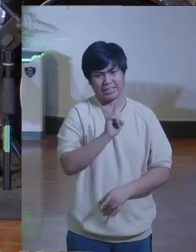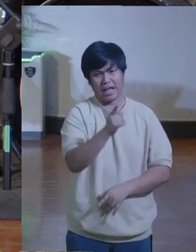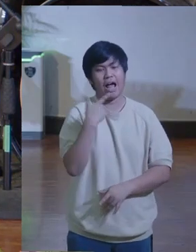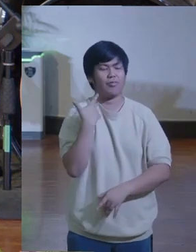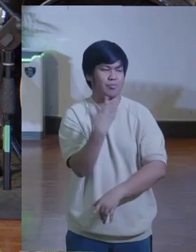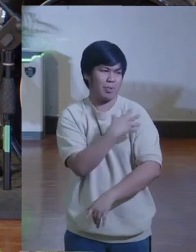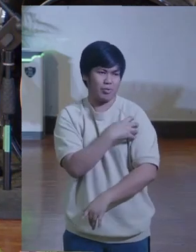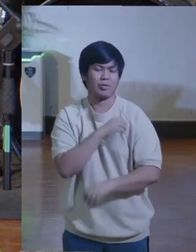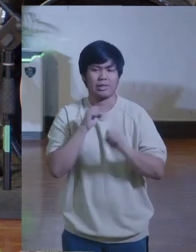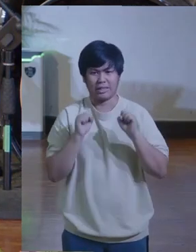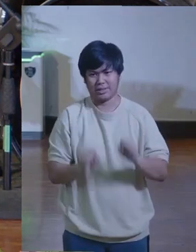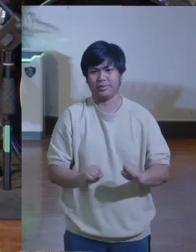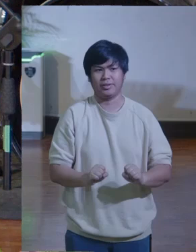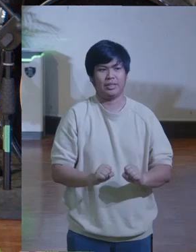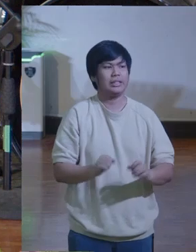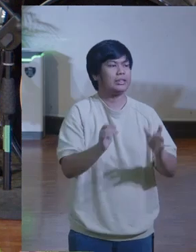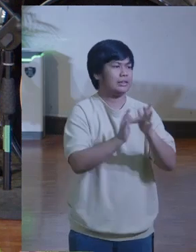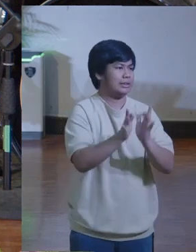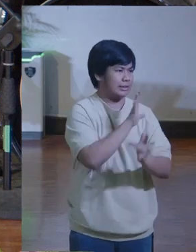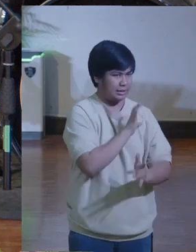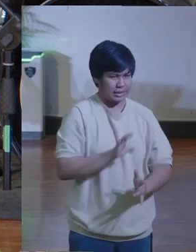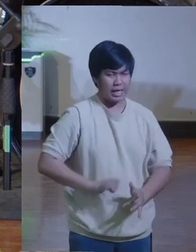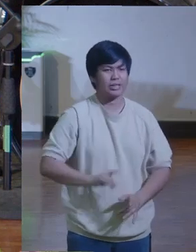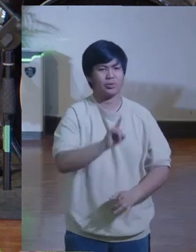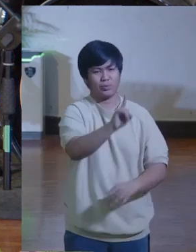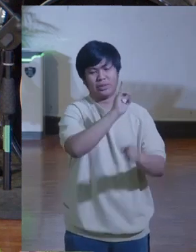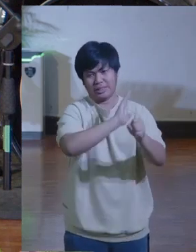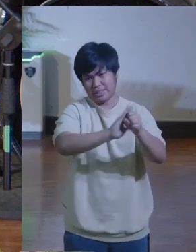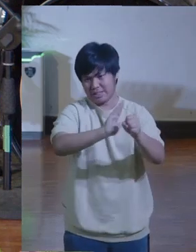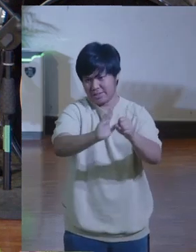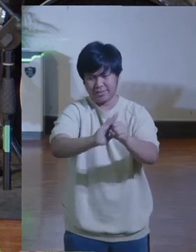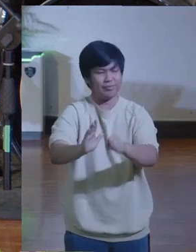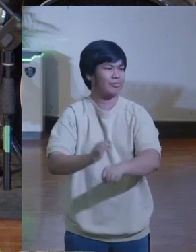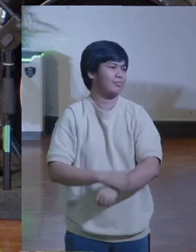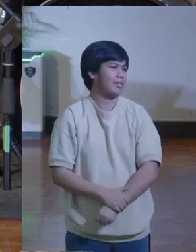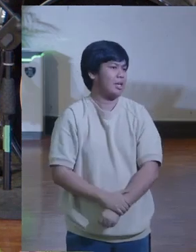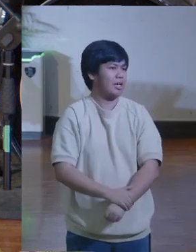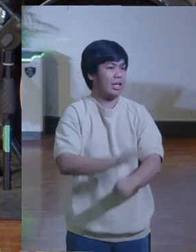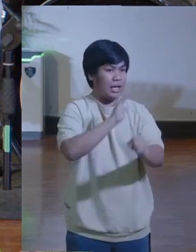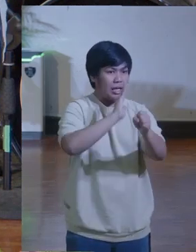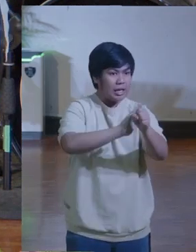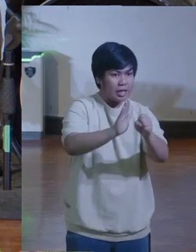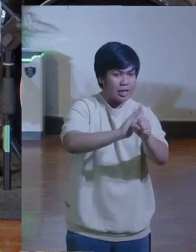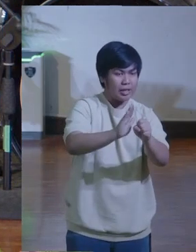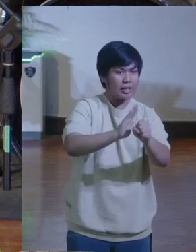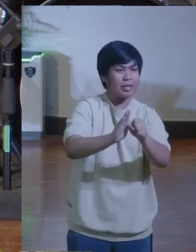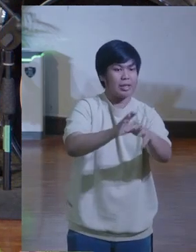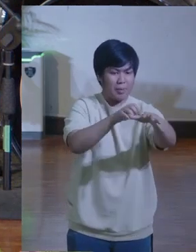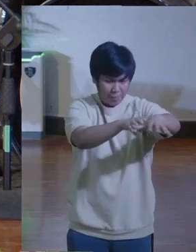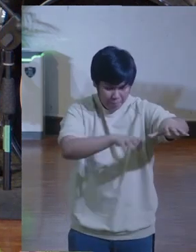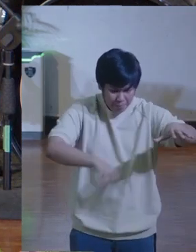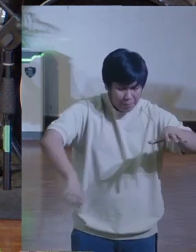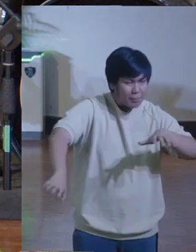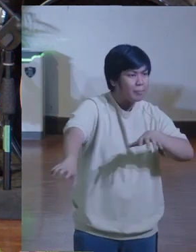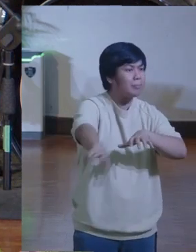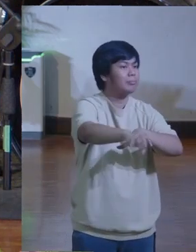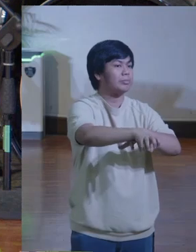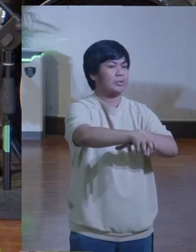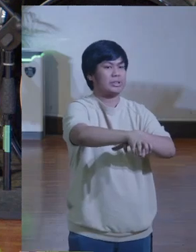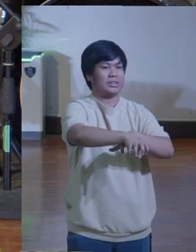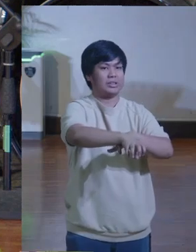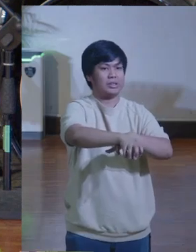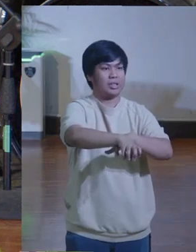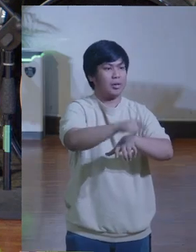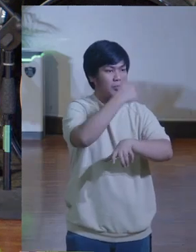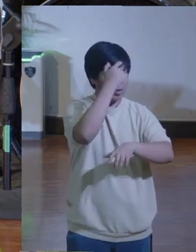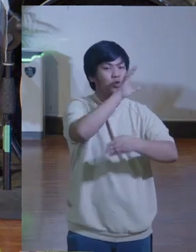lang ang may kapangyarihan na gano'n. Siya lang ang sapat. Sapat ang kanyang pagtubos sapagkat ganap